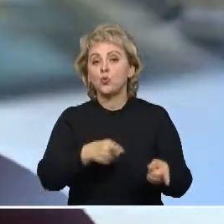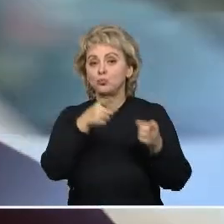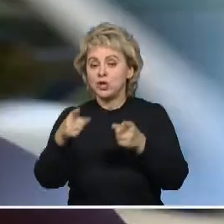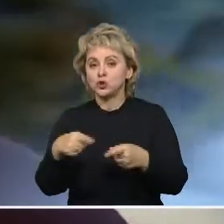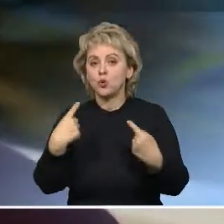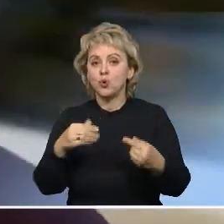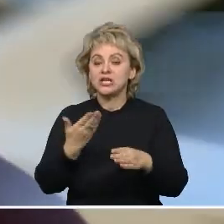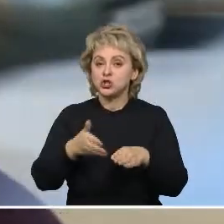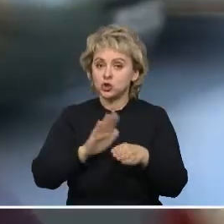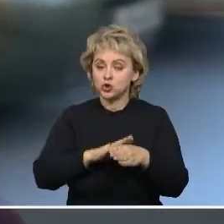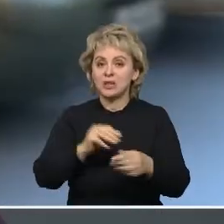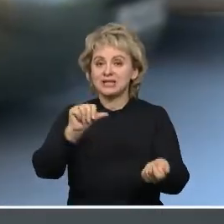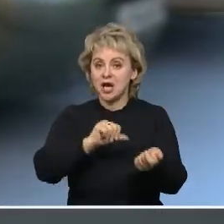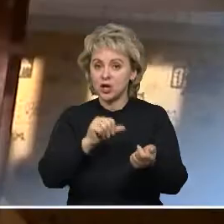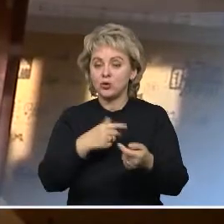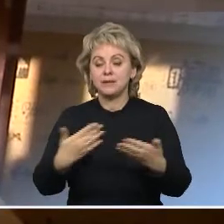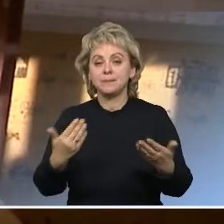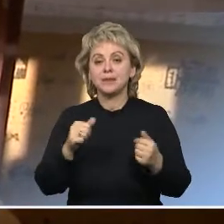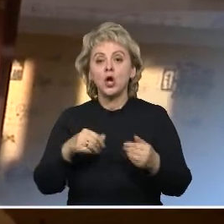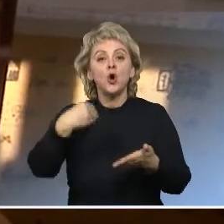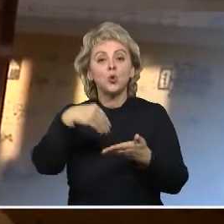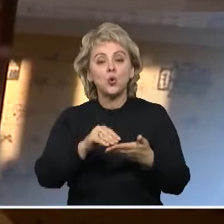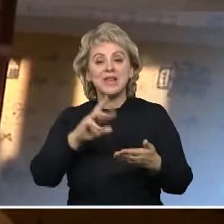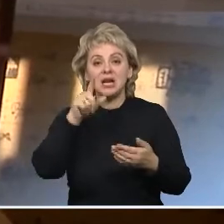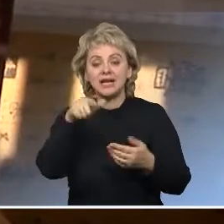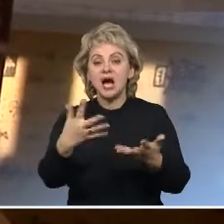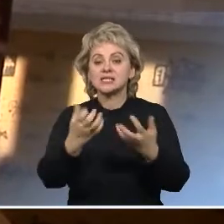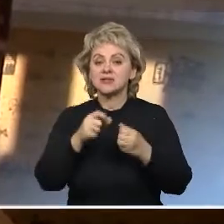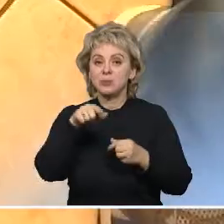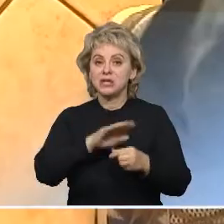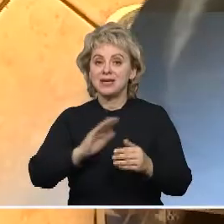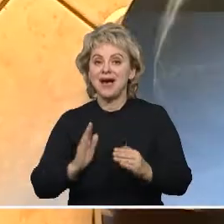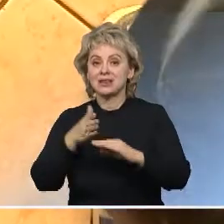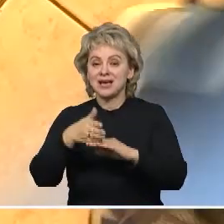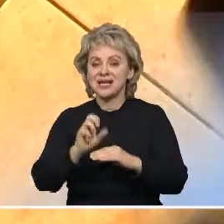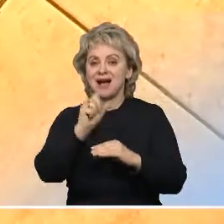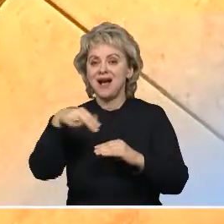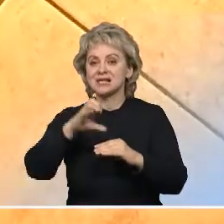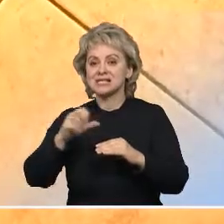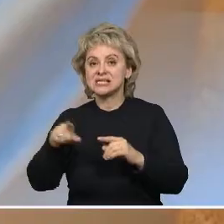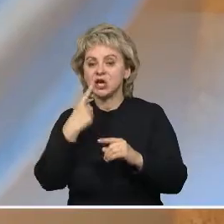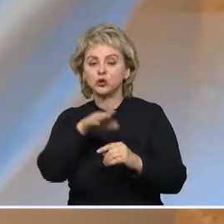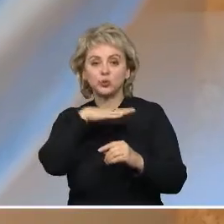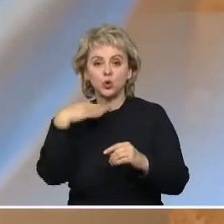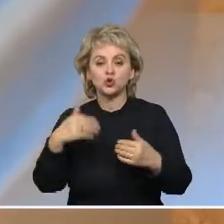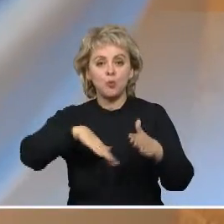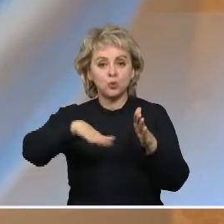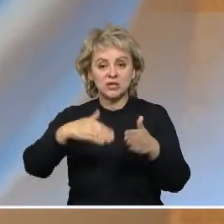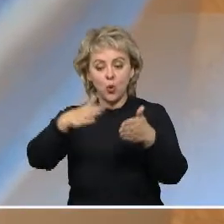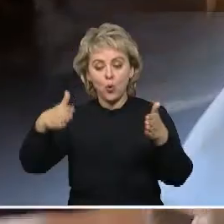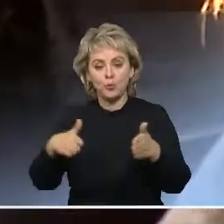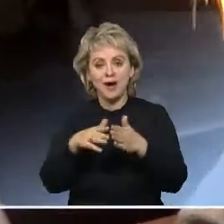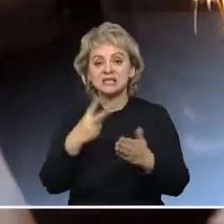на более уже тяжелые, конечно, какие-то препараты. Купленные лекарства принимаются, не отходя от кассы. Об этом говорит множество пустых